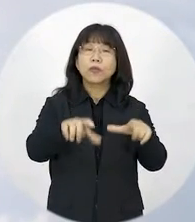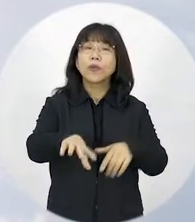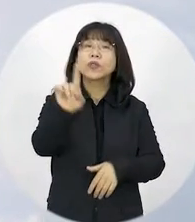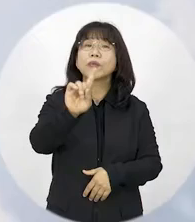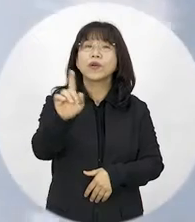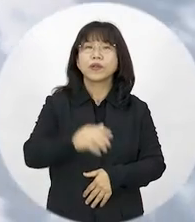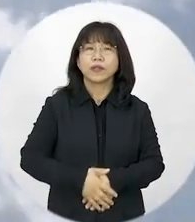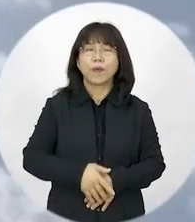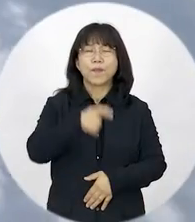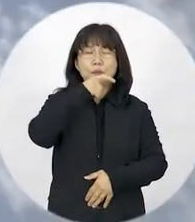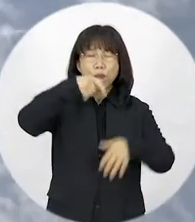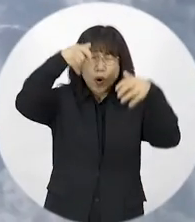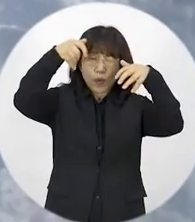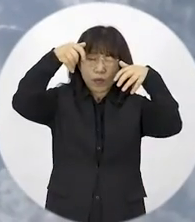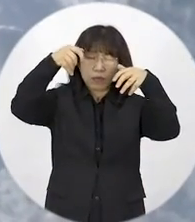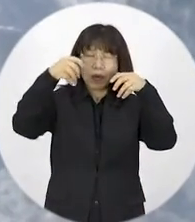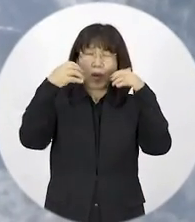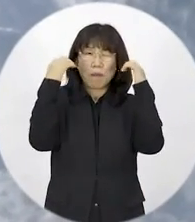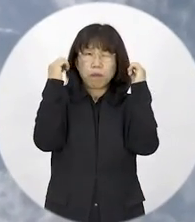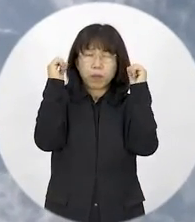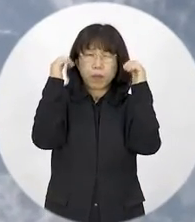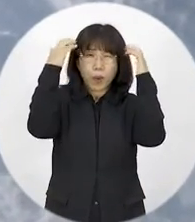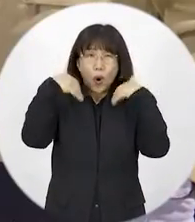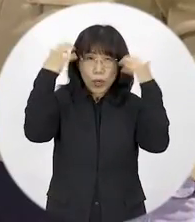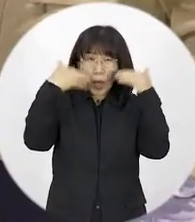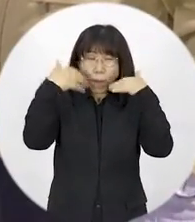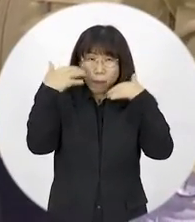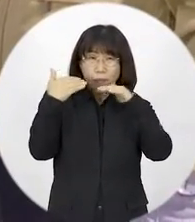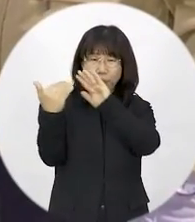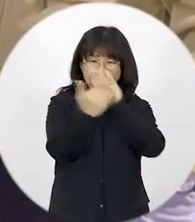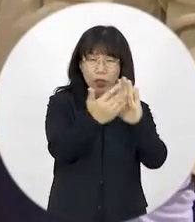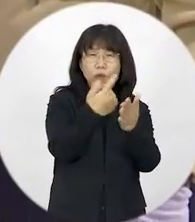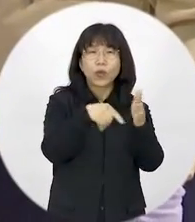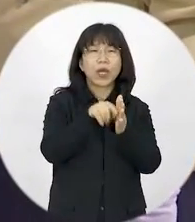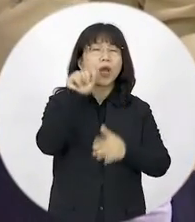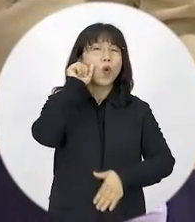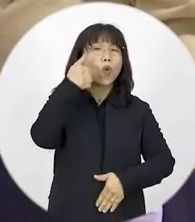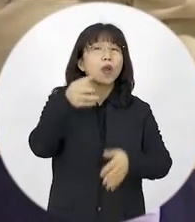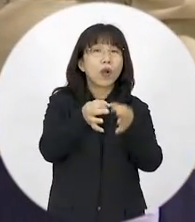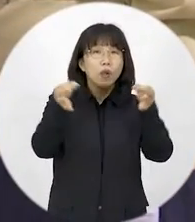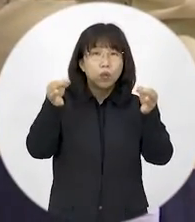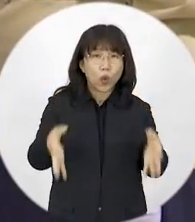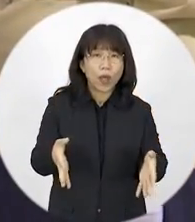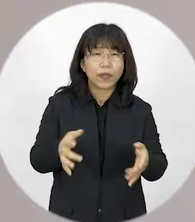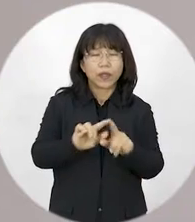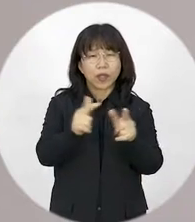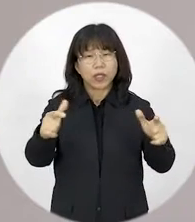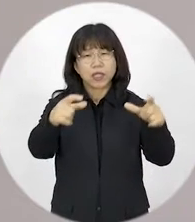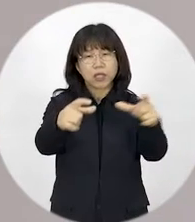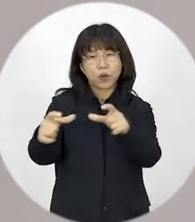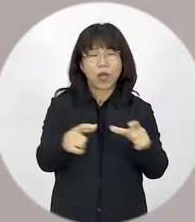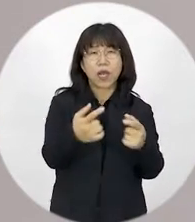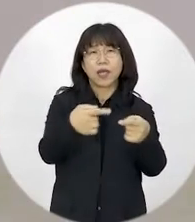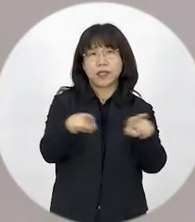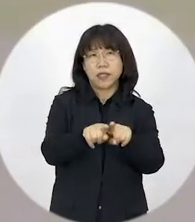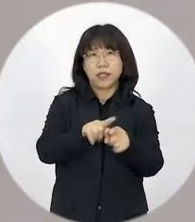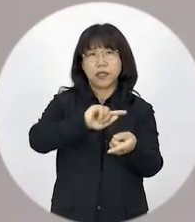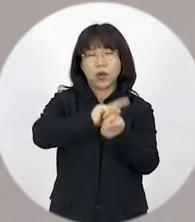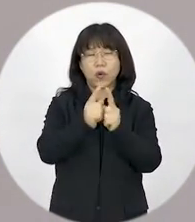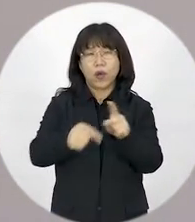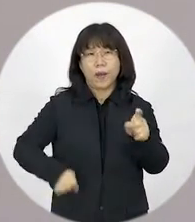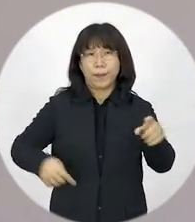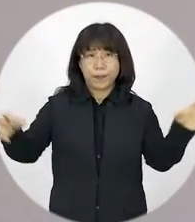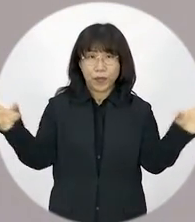강서구는 먼저 폭염 속 주민 건강을 지키기 위해 오는 10월 15일까지 5개월 동안 유관기관과 지역주민 등